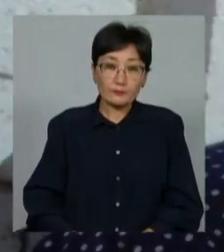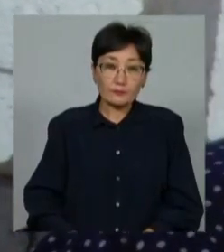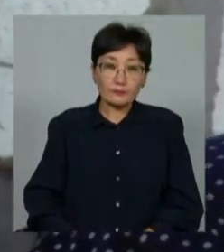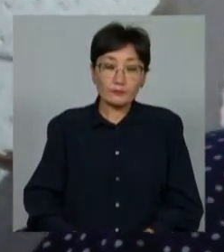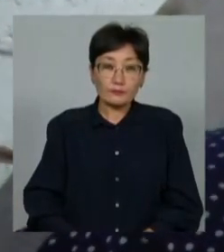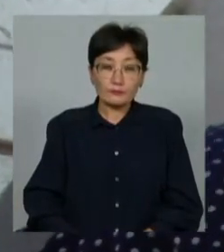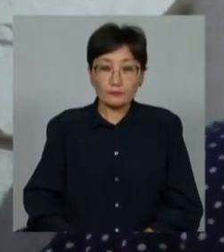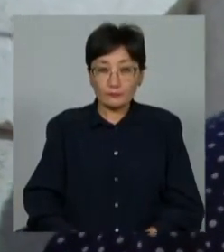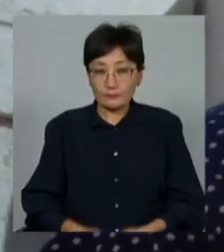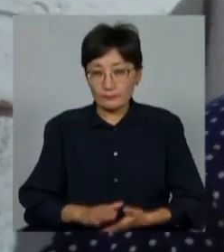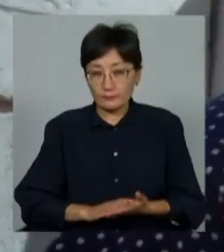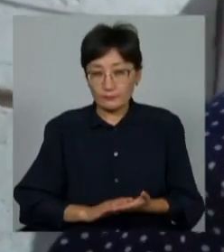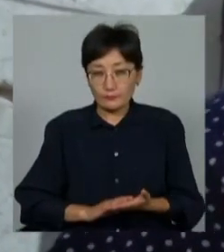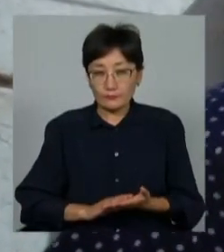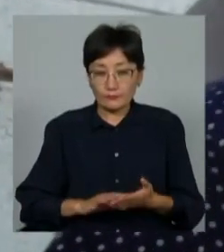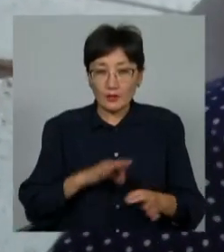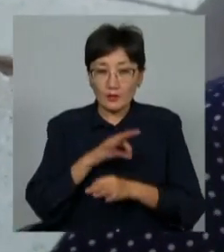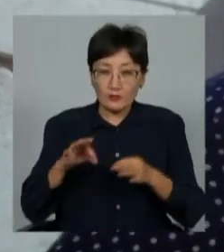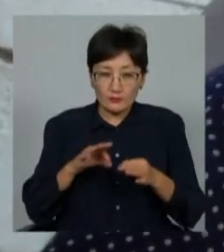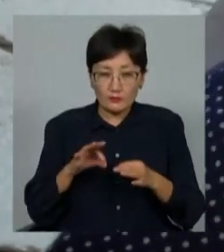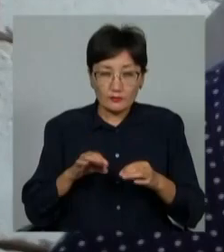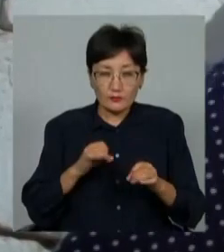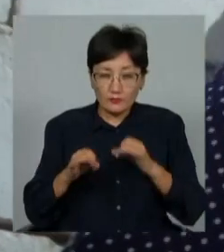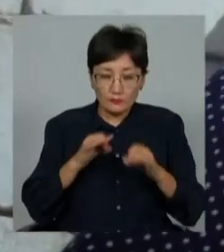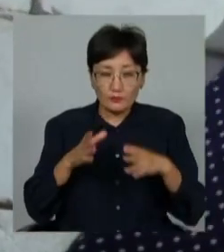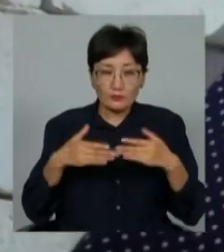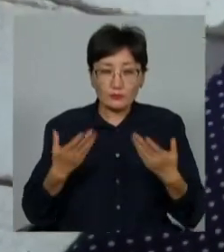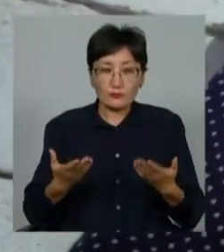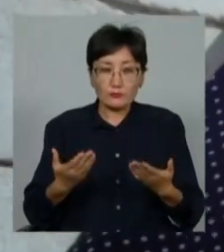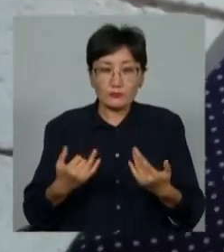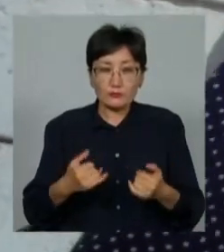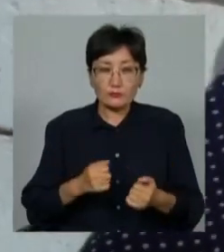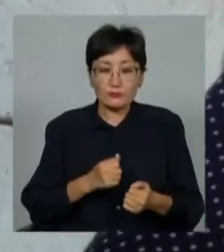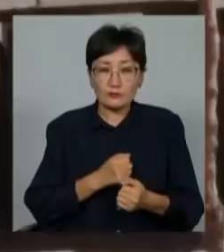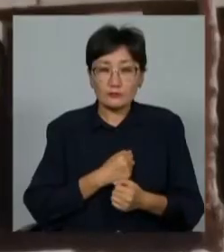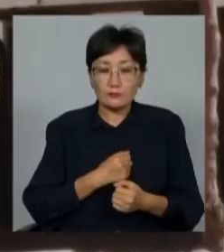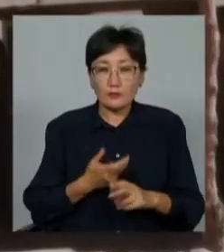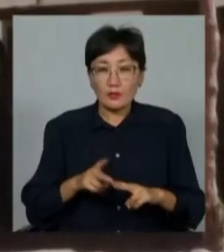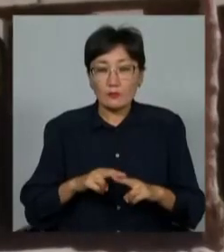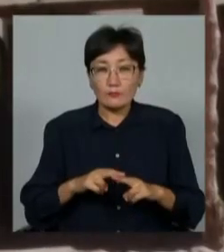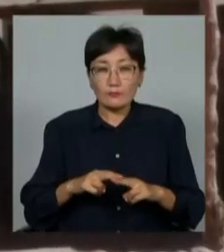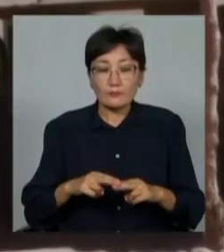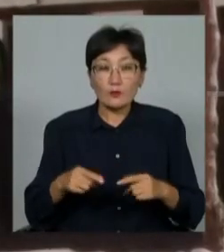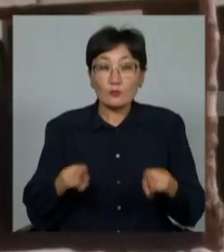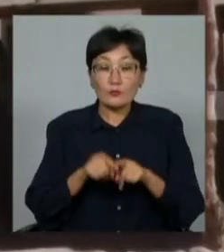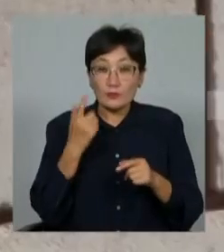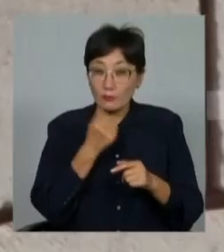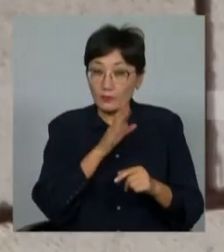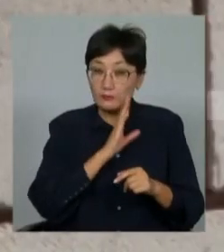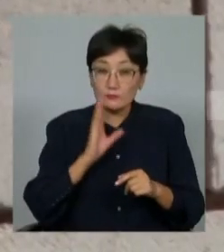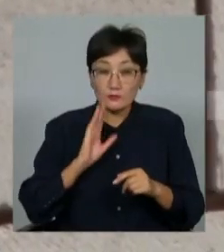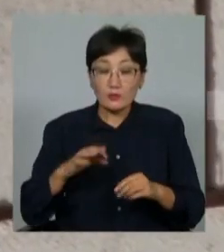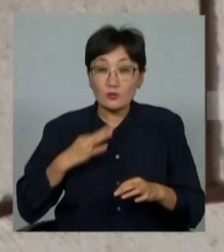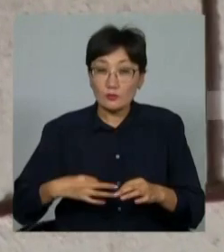Артық сөз іздеу жоқ, қиқың сиқаны да жоқ. Жарығым, жарығым. Етегі жасқа толған ана баласының тірі